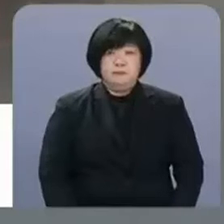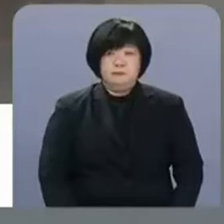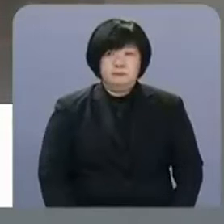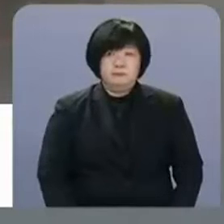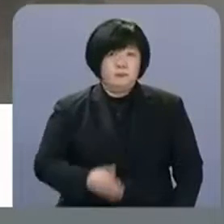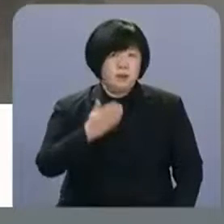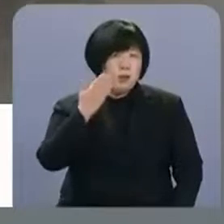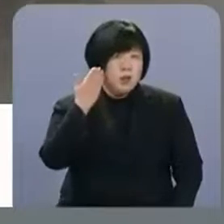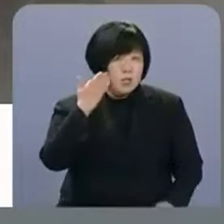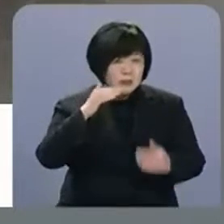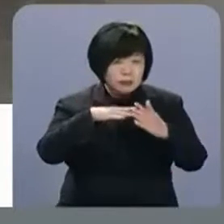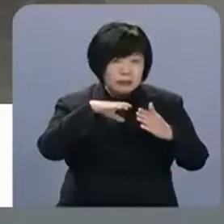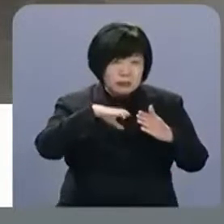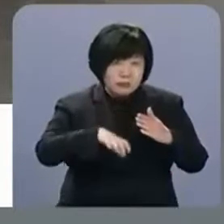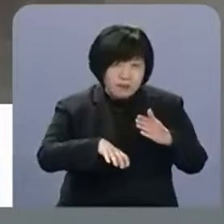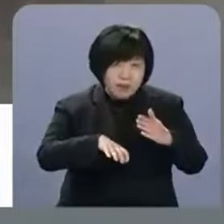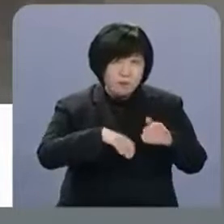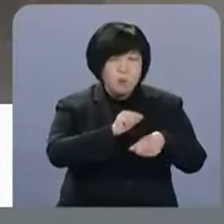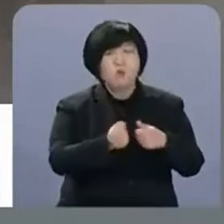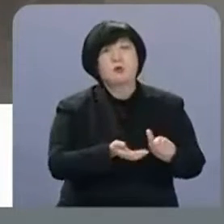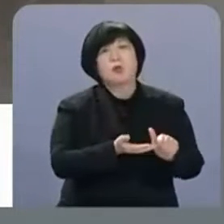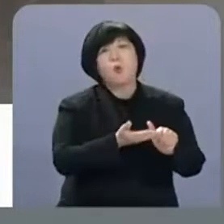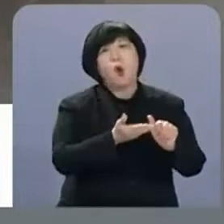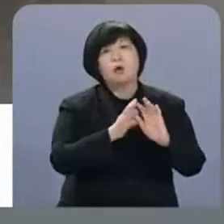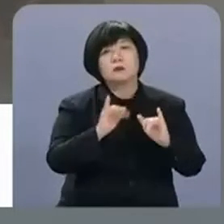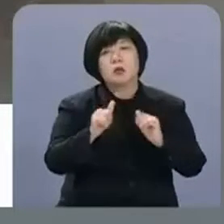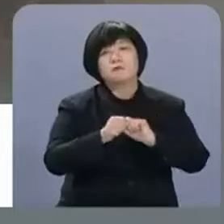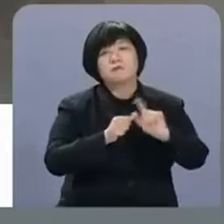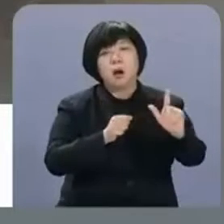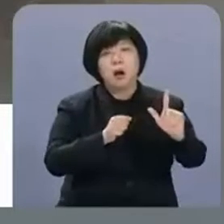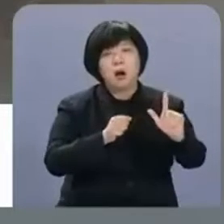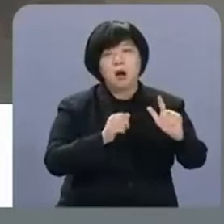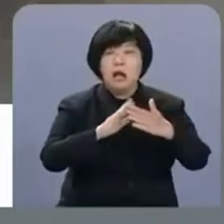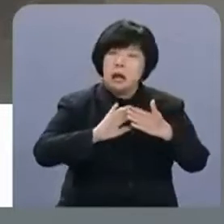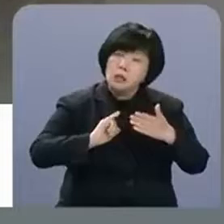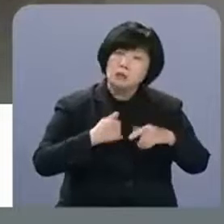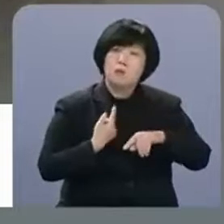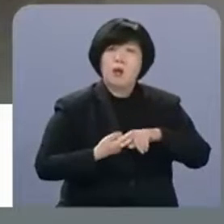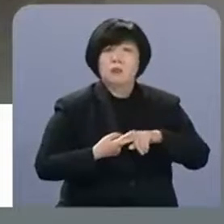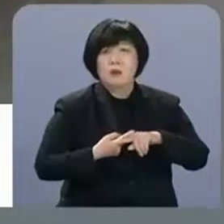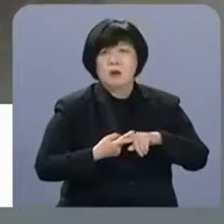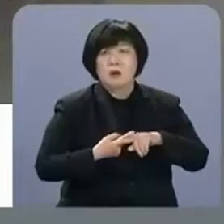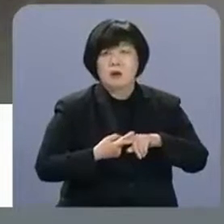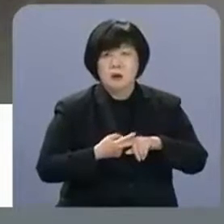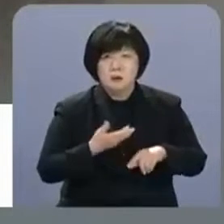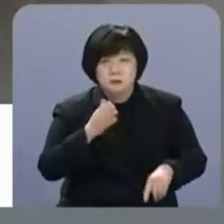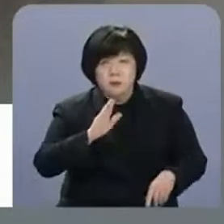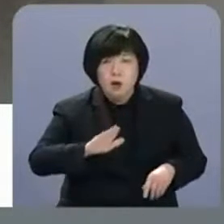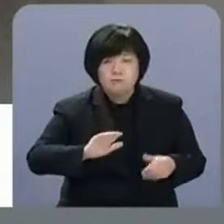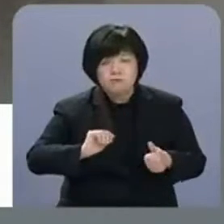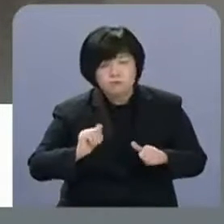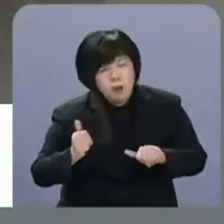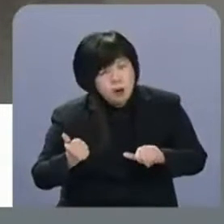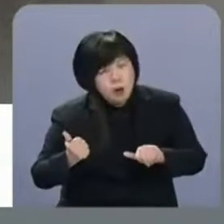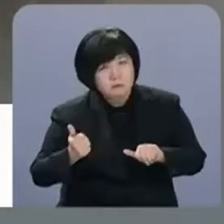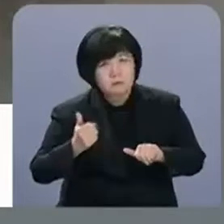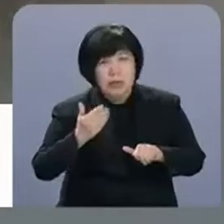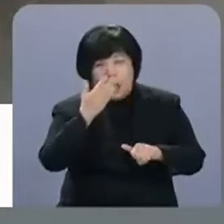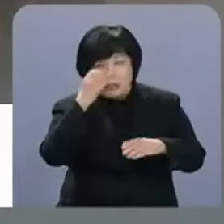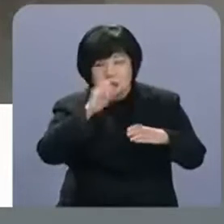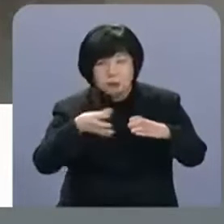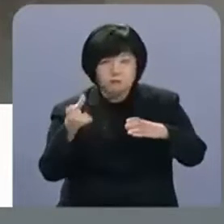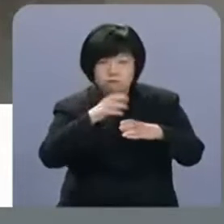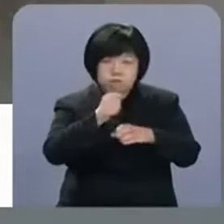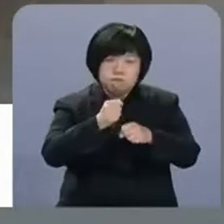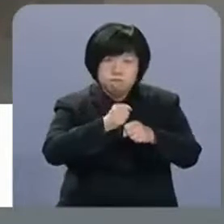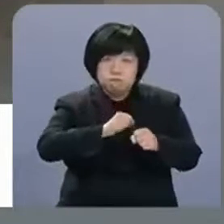최근 반려동물을 키우는 사람들이 많이 들고 있죠 가족과 같은 동물이지만 정작 죽고 나면 종량제 봉투에 넣어